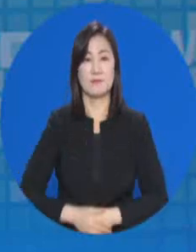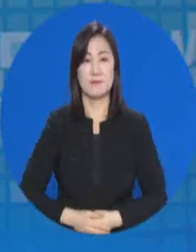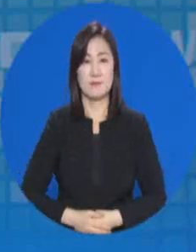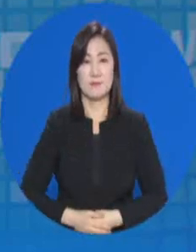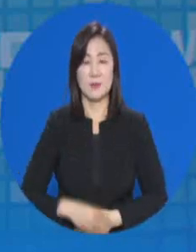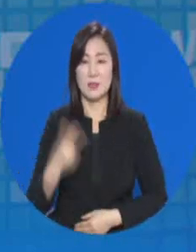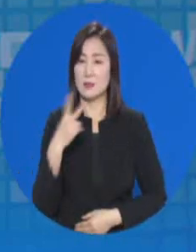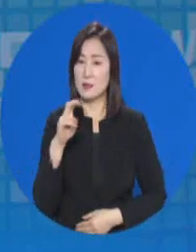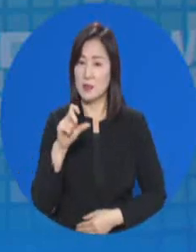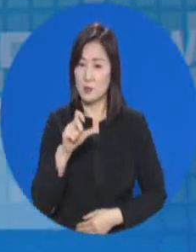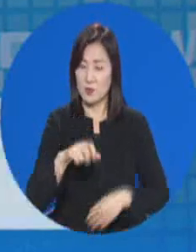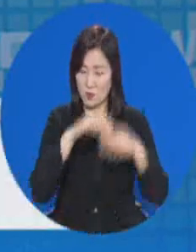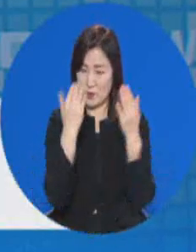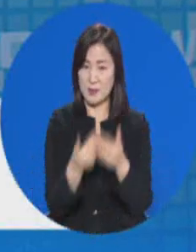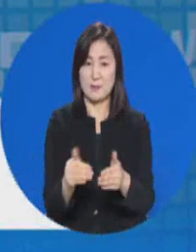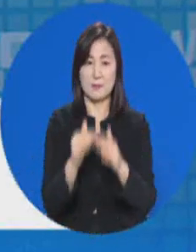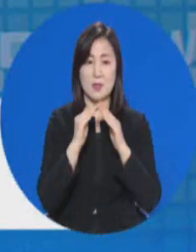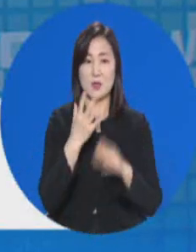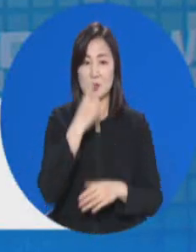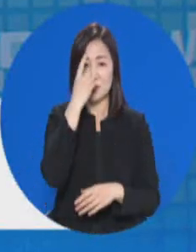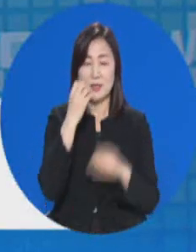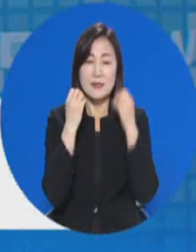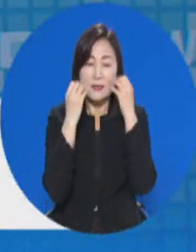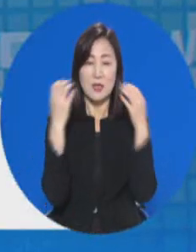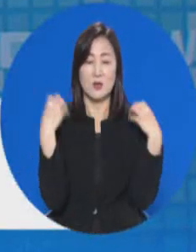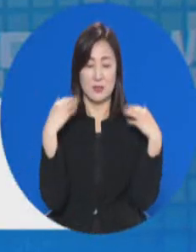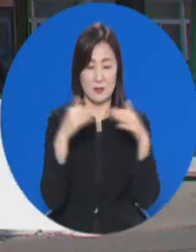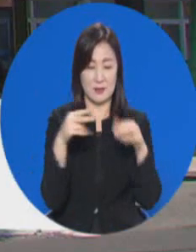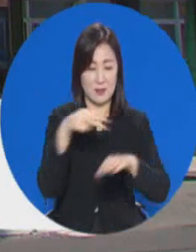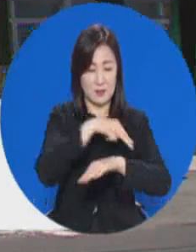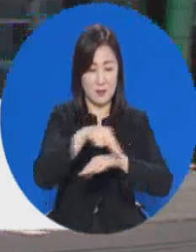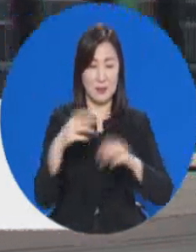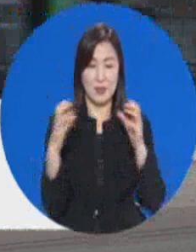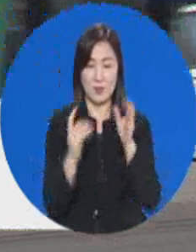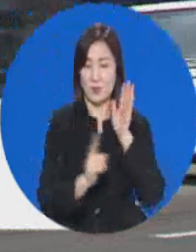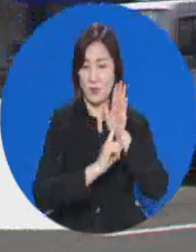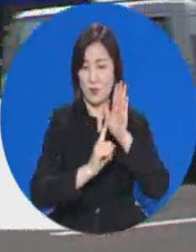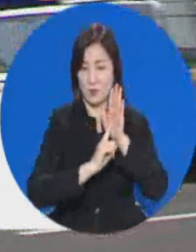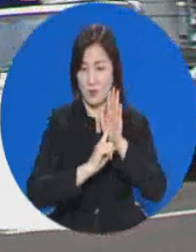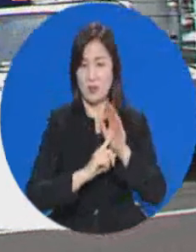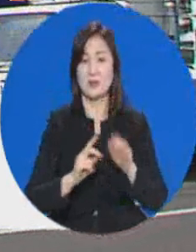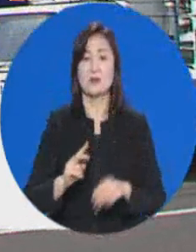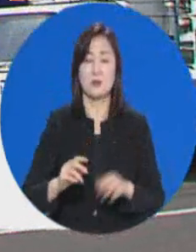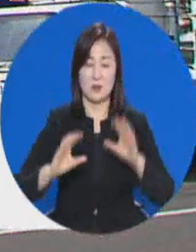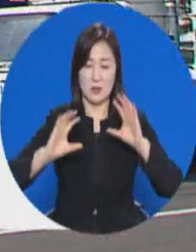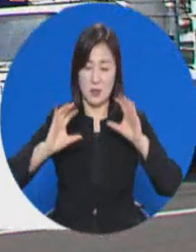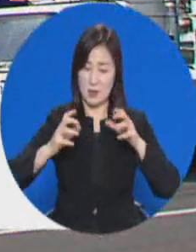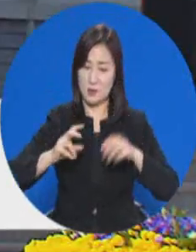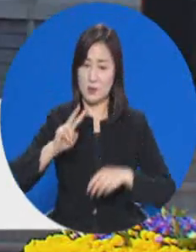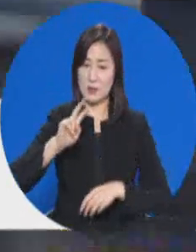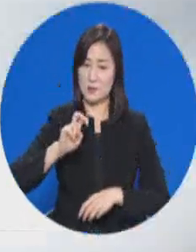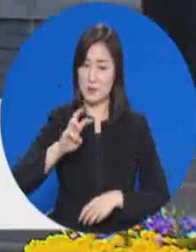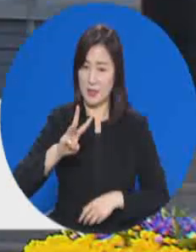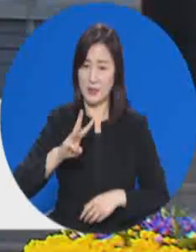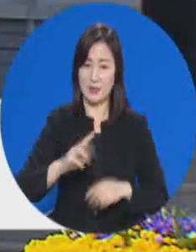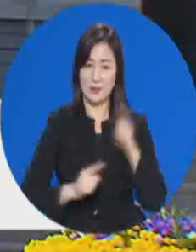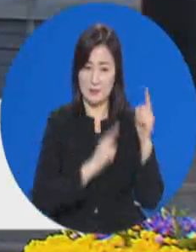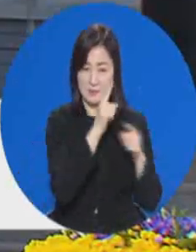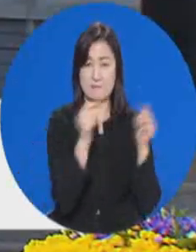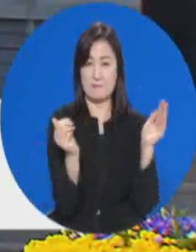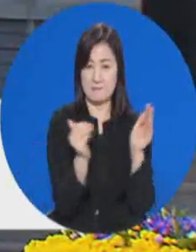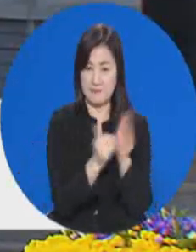오는 2025년 완공되는 순천시 신청사 설계 공모에 국내외 23개 작품이 접수됐습니다.